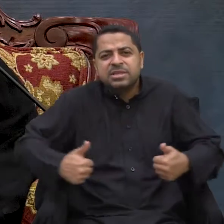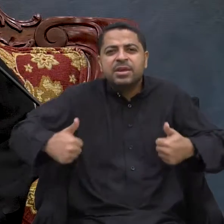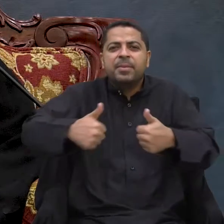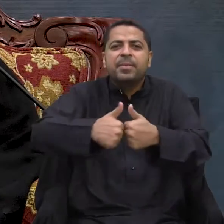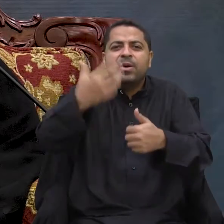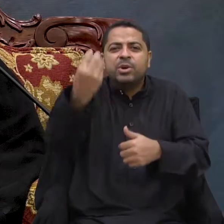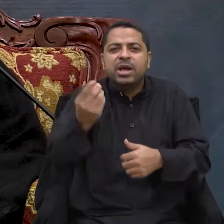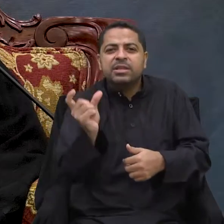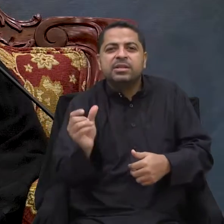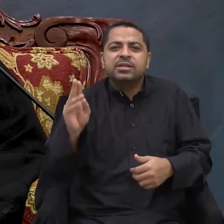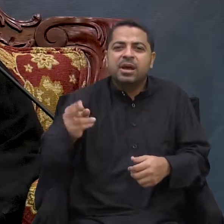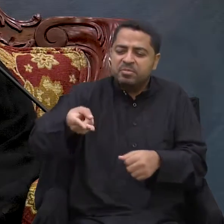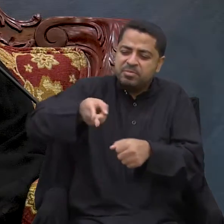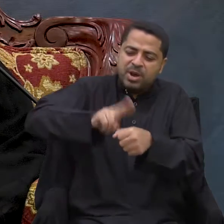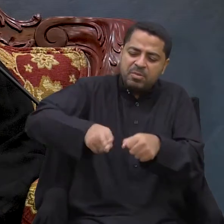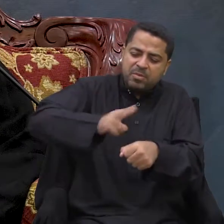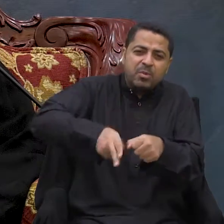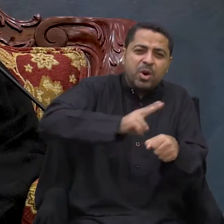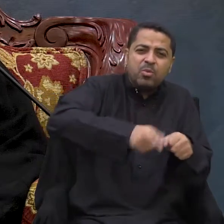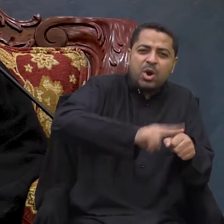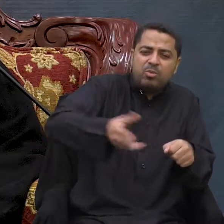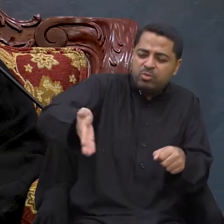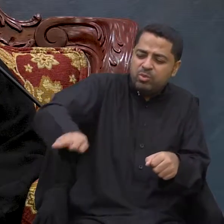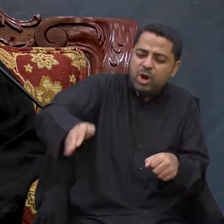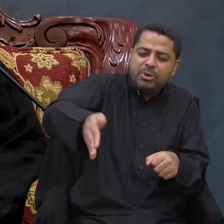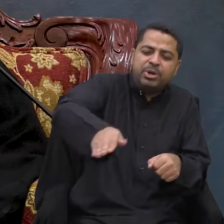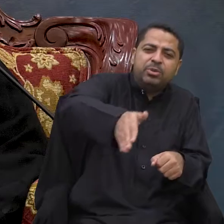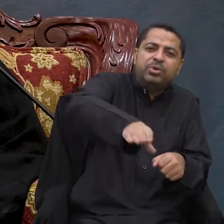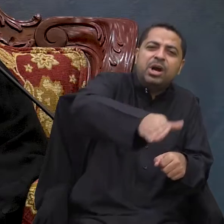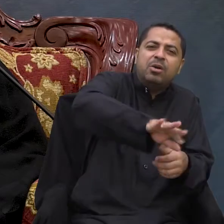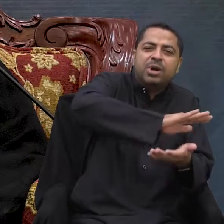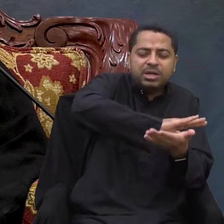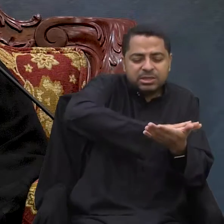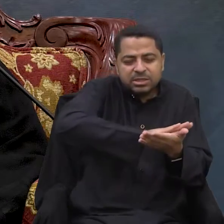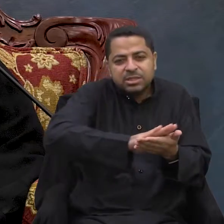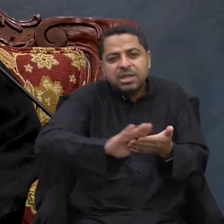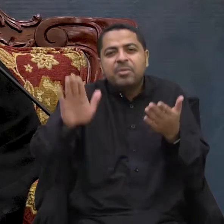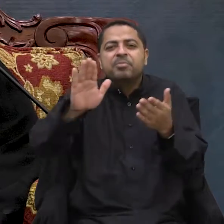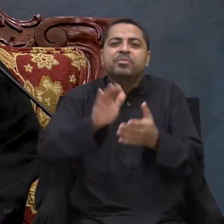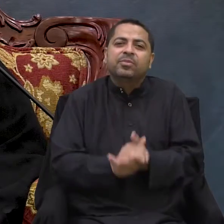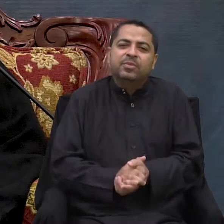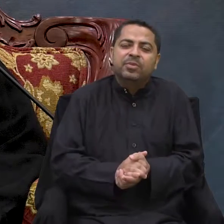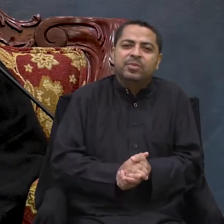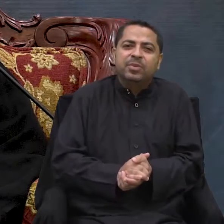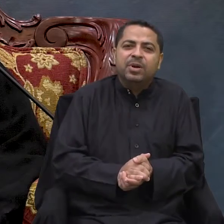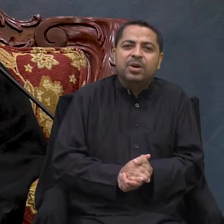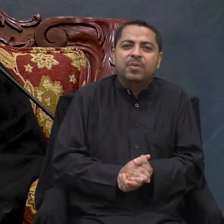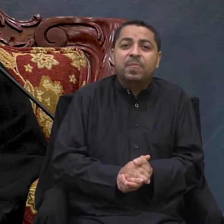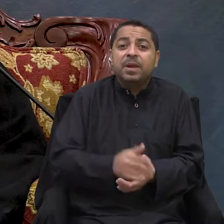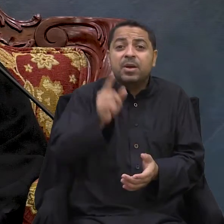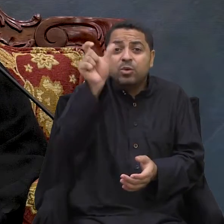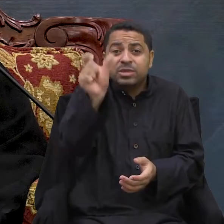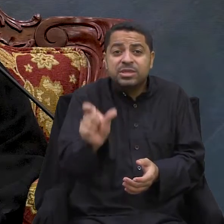هاشم، فتساقطوا على الرمضاء واحدا بعد واحد. لم يبقى